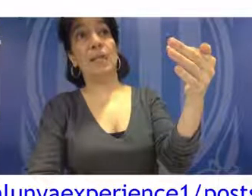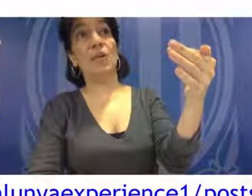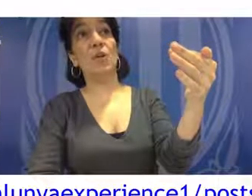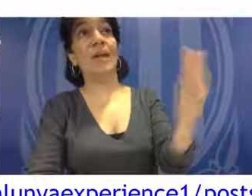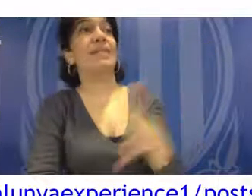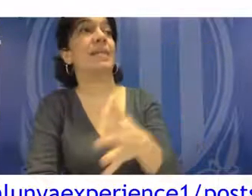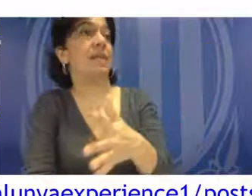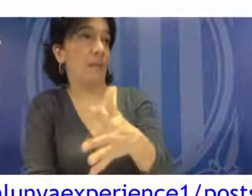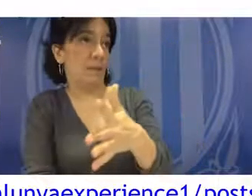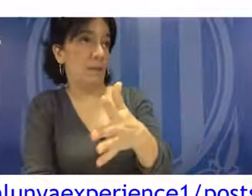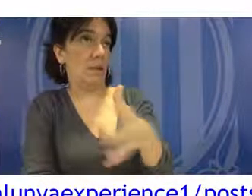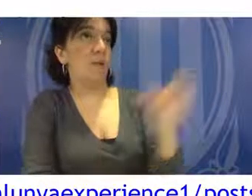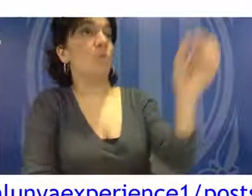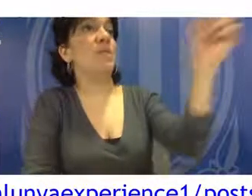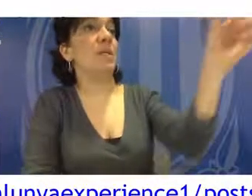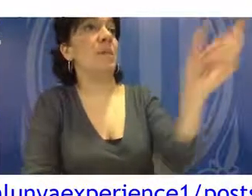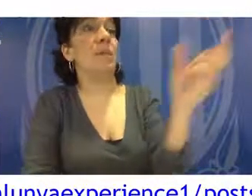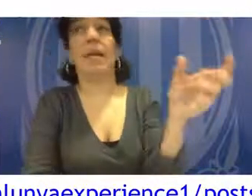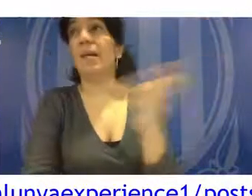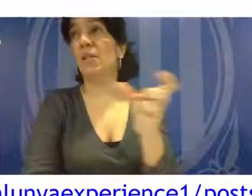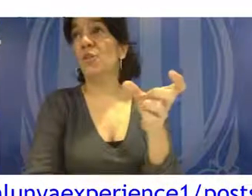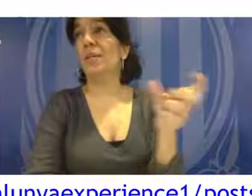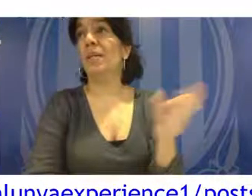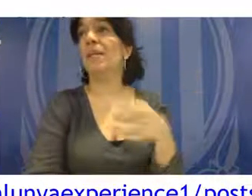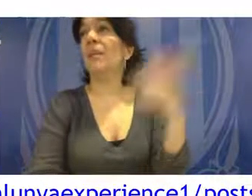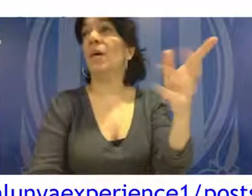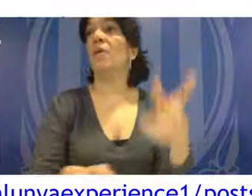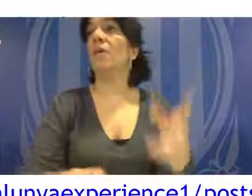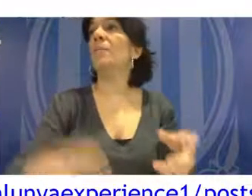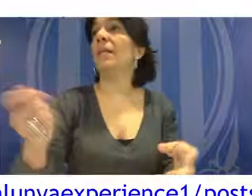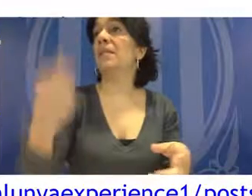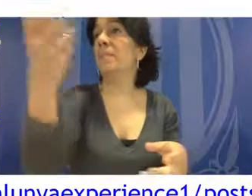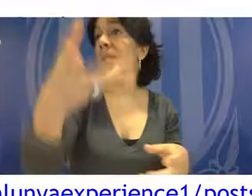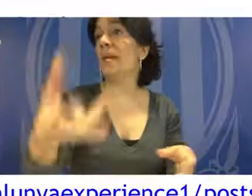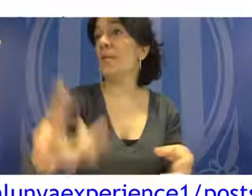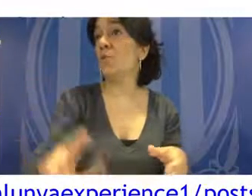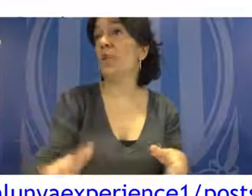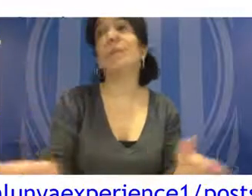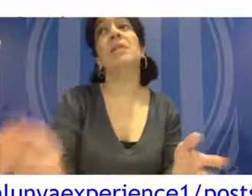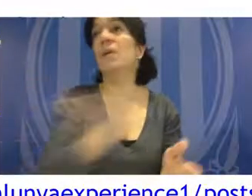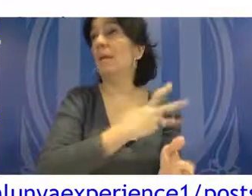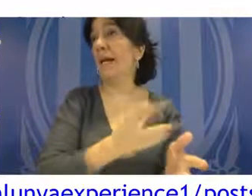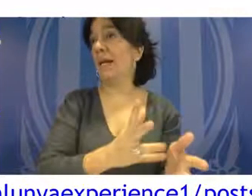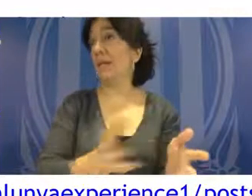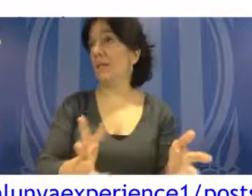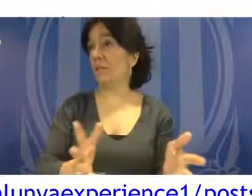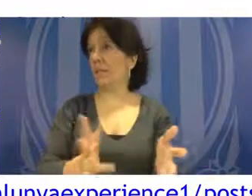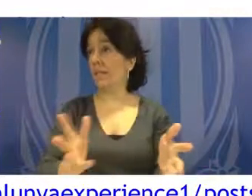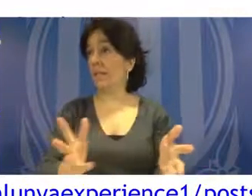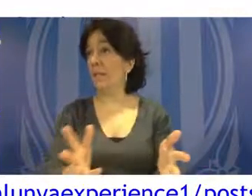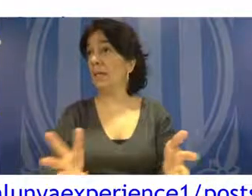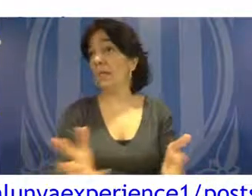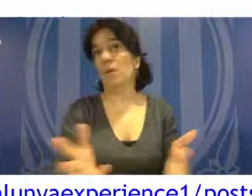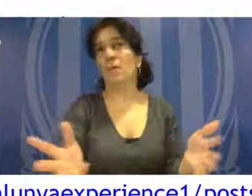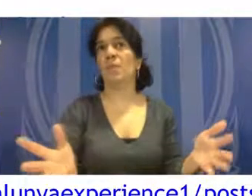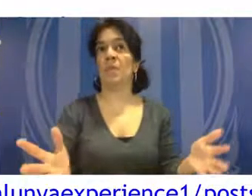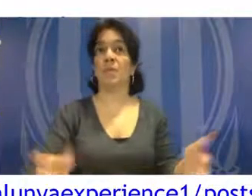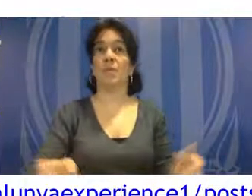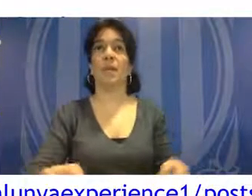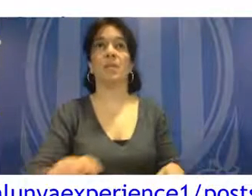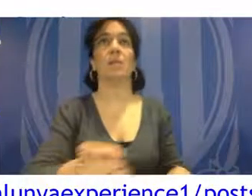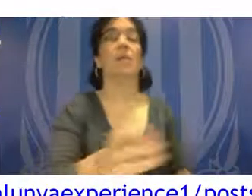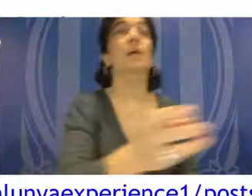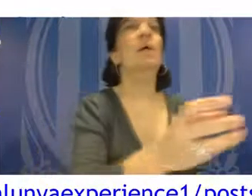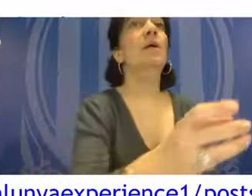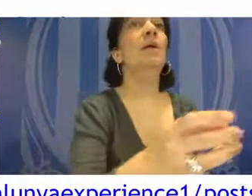aquesta acció, es quedi, que no només vingui per aquella acció i digui d'acord, he participat en aquest sorteig, ara ja deixo de seguir Catalunya Experience,